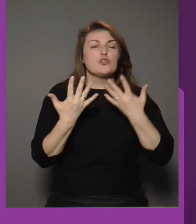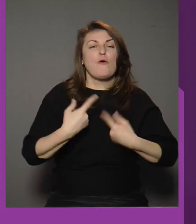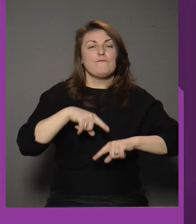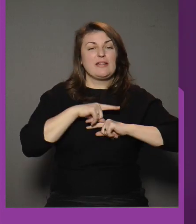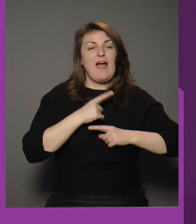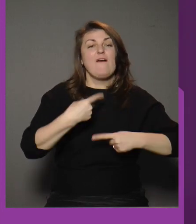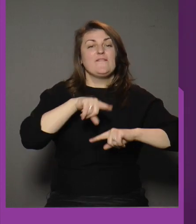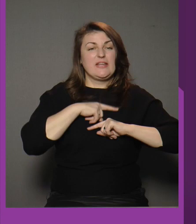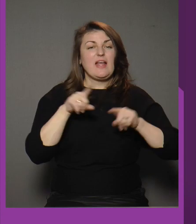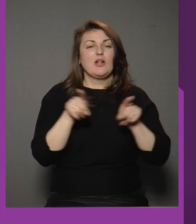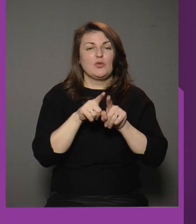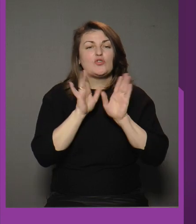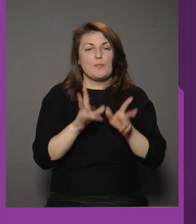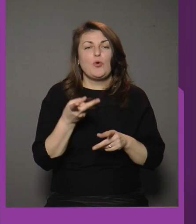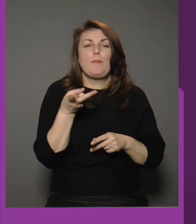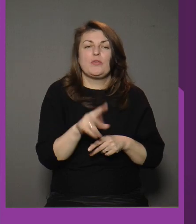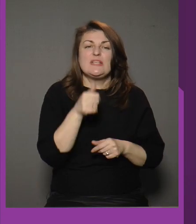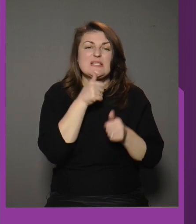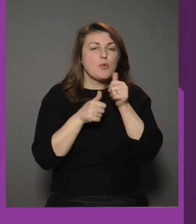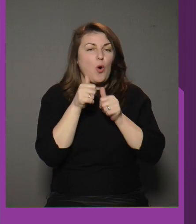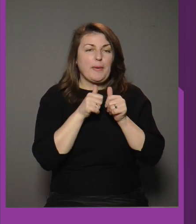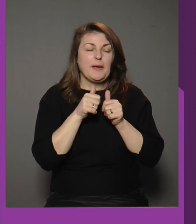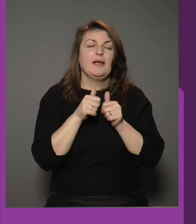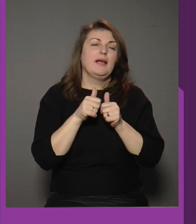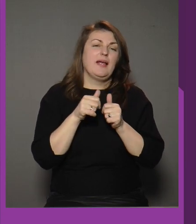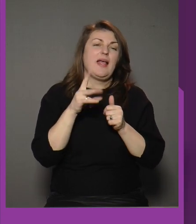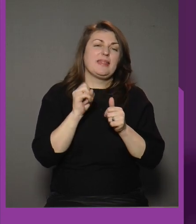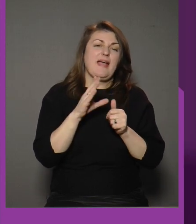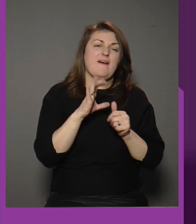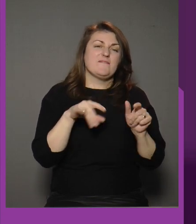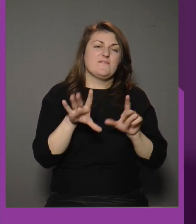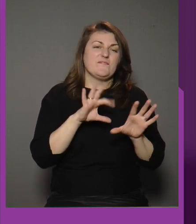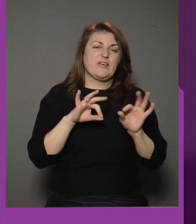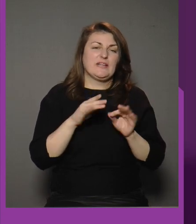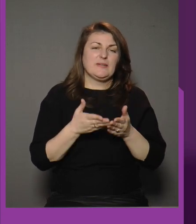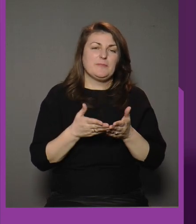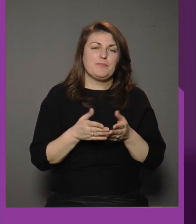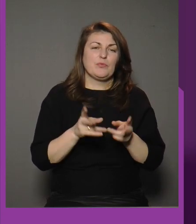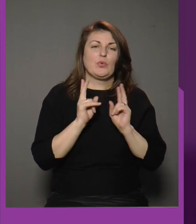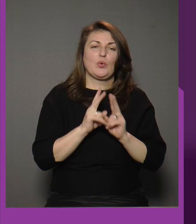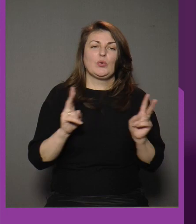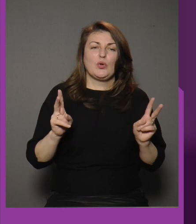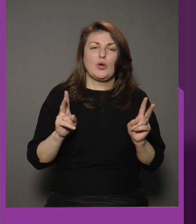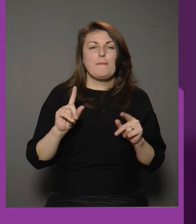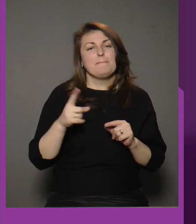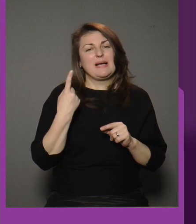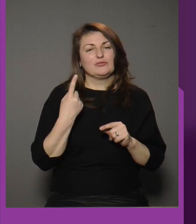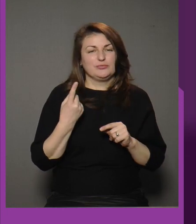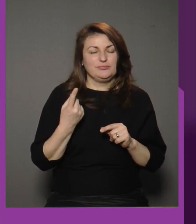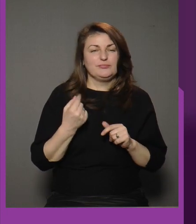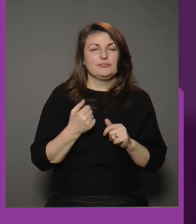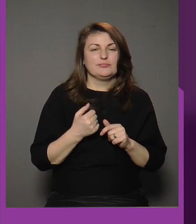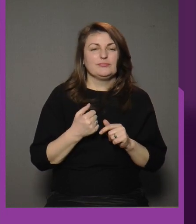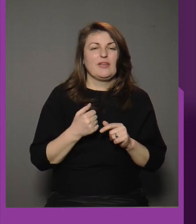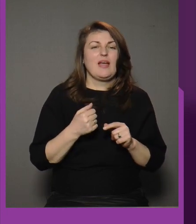Тобто фінали теж будуть по 2 спроби на виліт. Хто перший